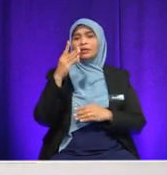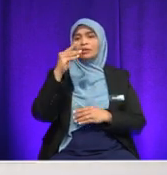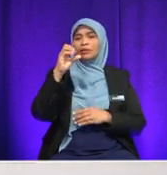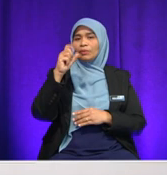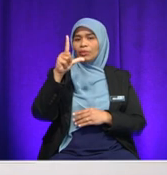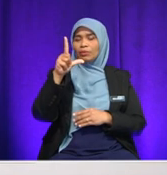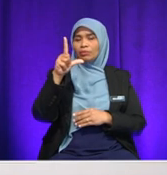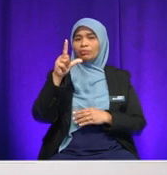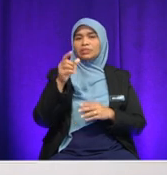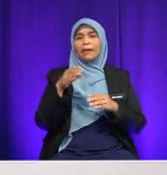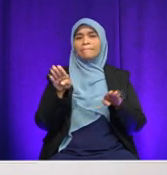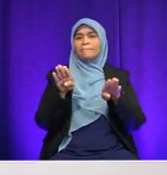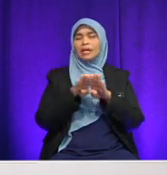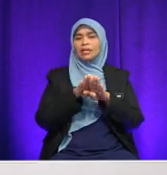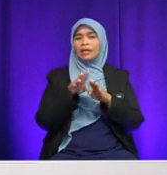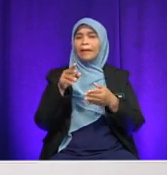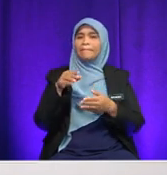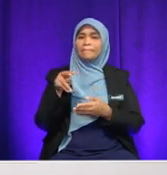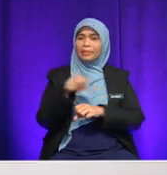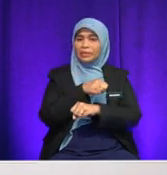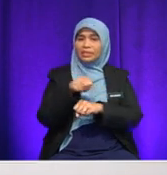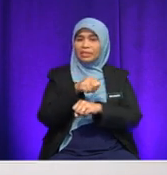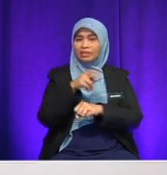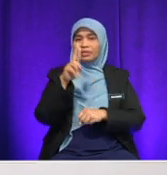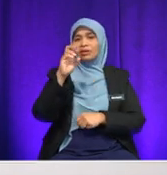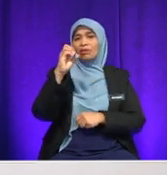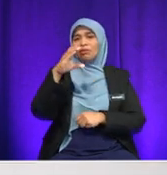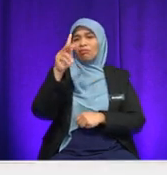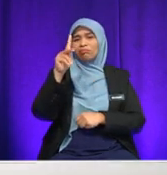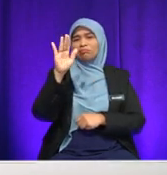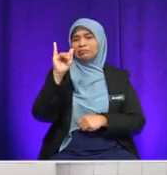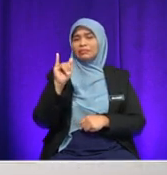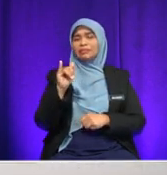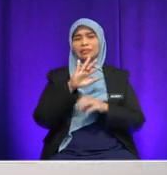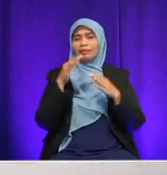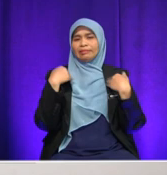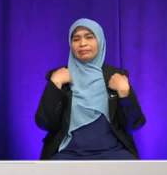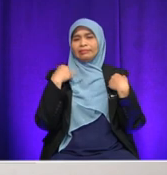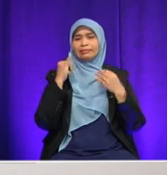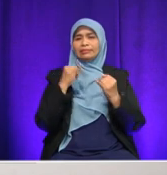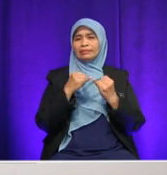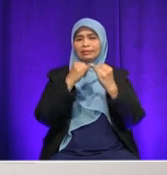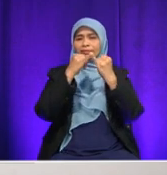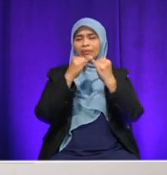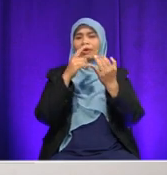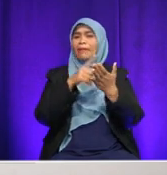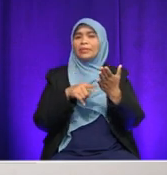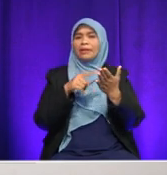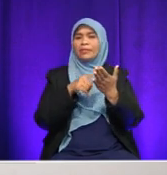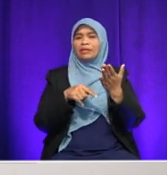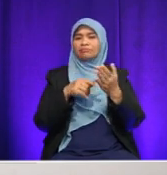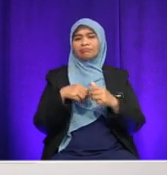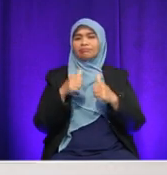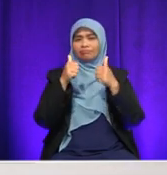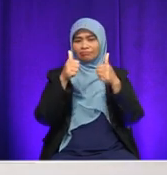rock yang tidak mempunyai keistimewaan apa-apa untuk dibanggakan. Bagus, Alif